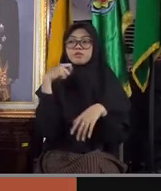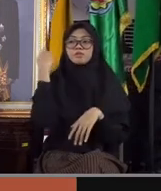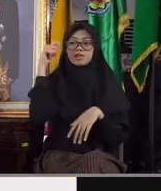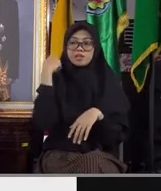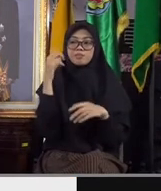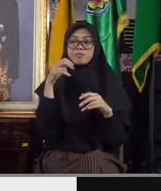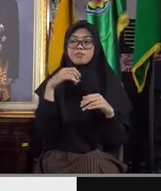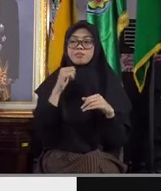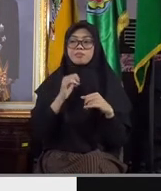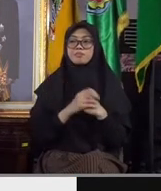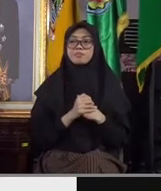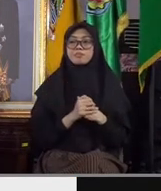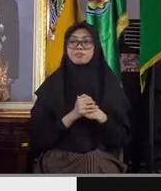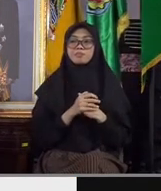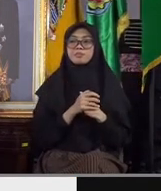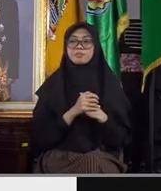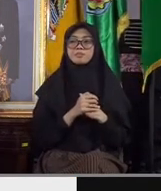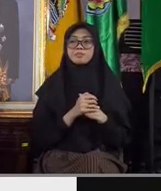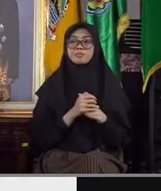Next.